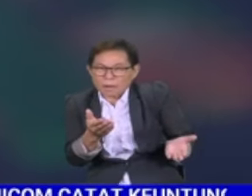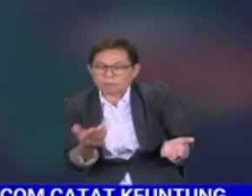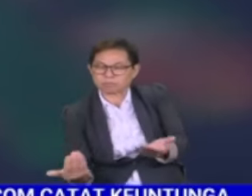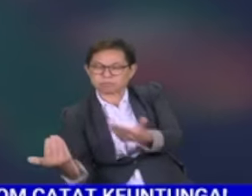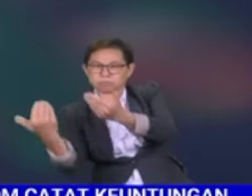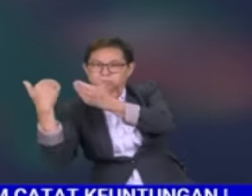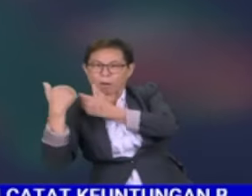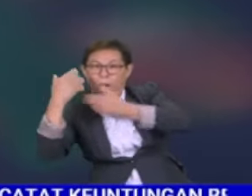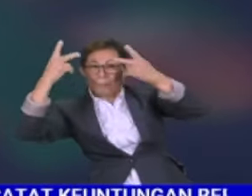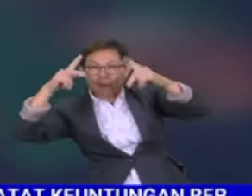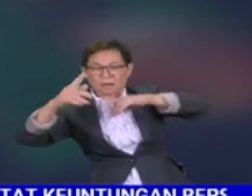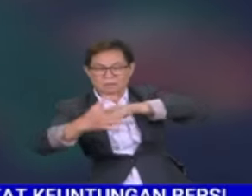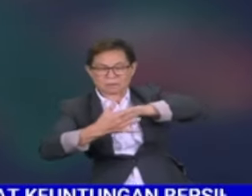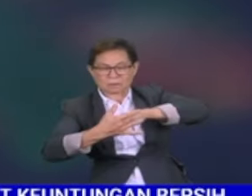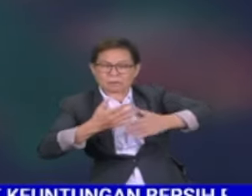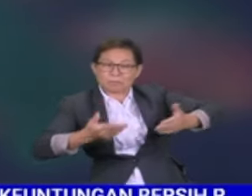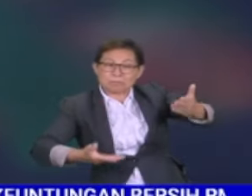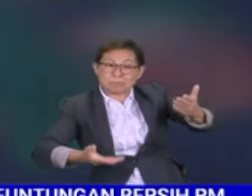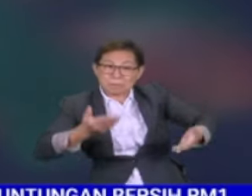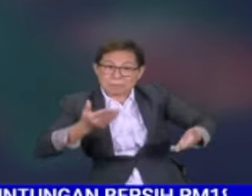tugas sebagai pengarah teknikal.